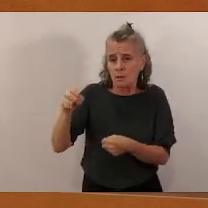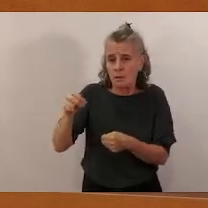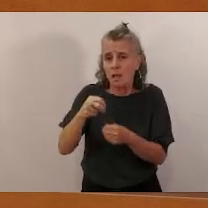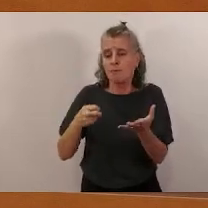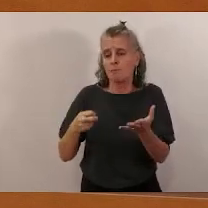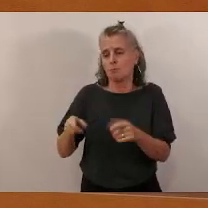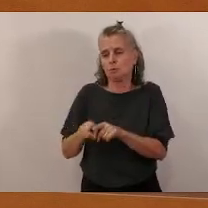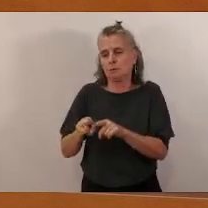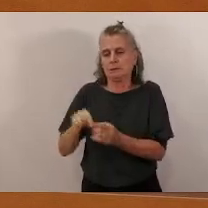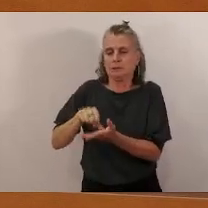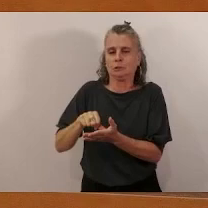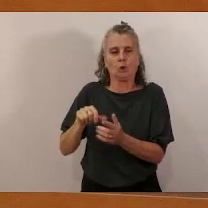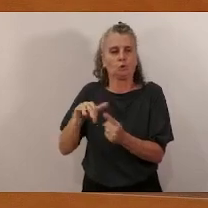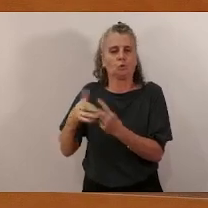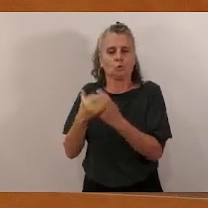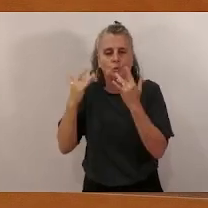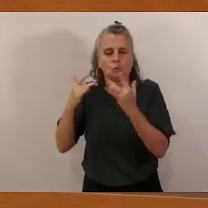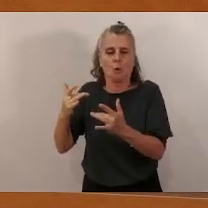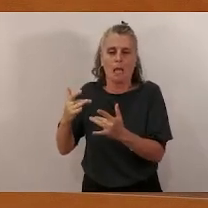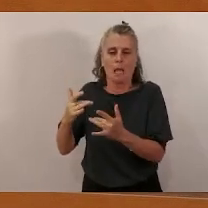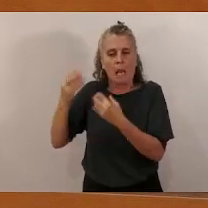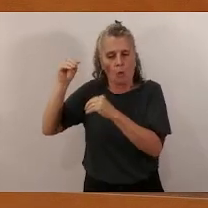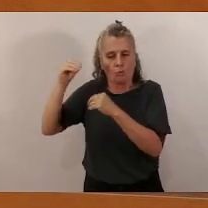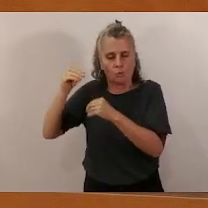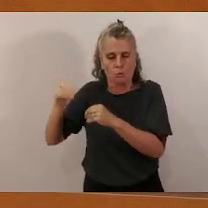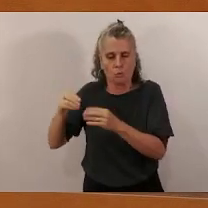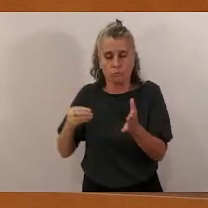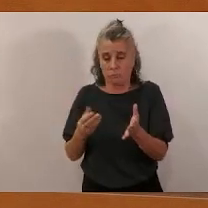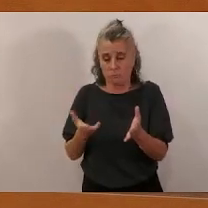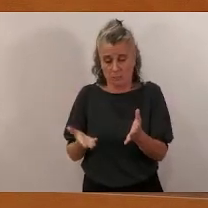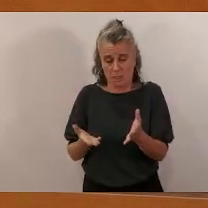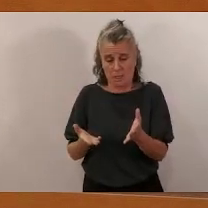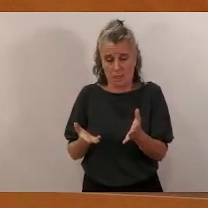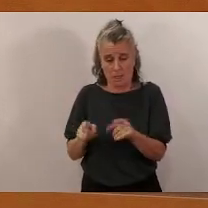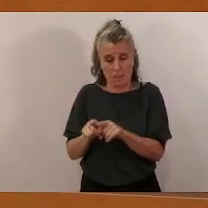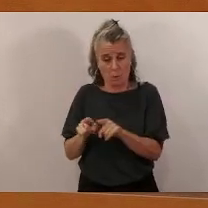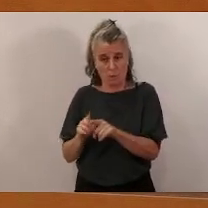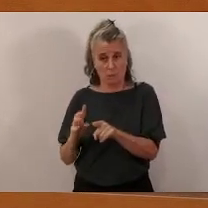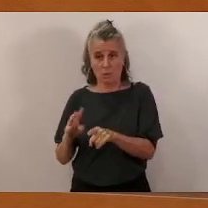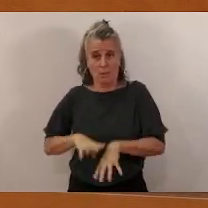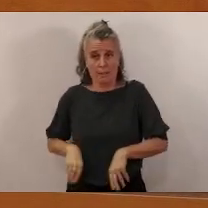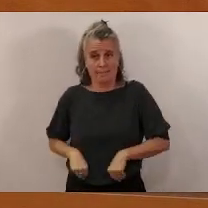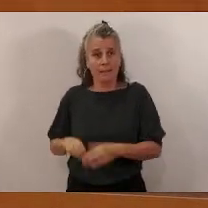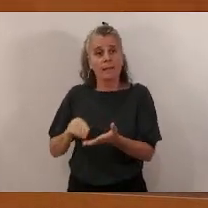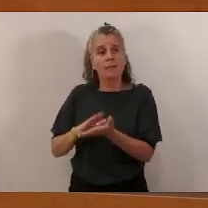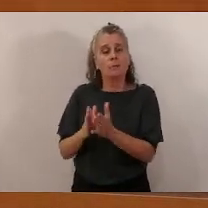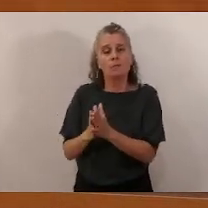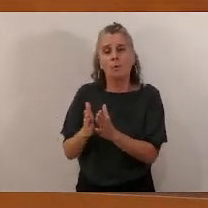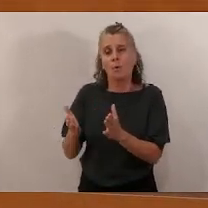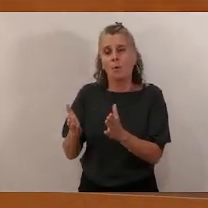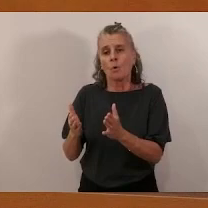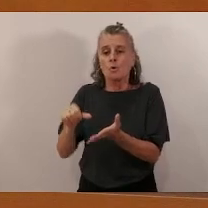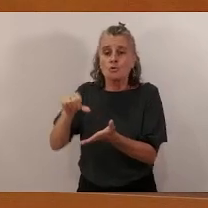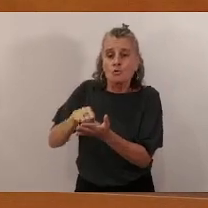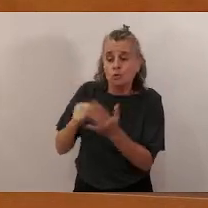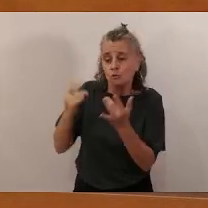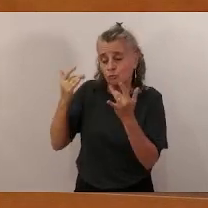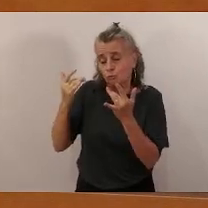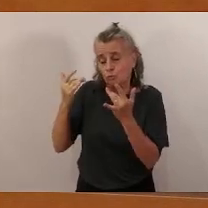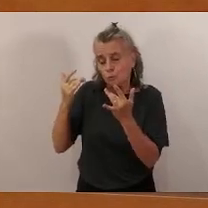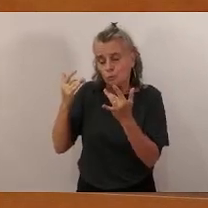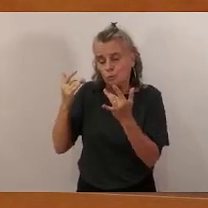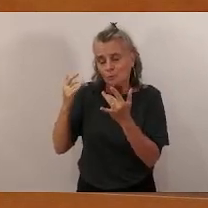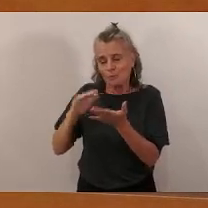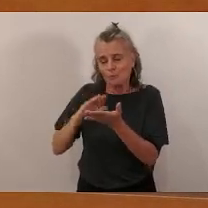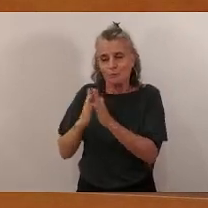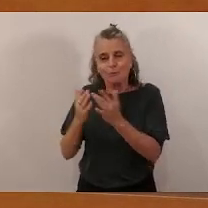nous. Et le dernier, le 19, le financement des ludothèques associatives, notamment au Centre socioculturel d'Andoum. Les 3 rapports